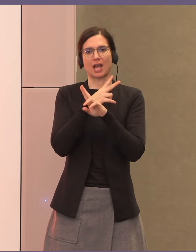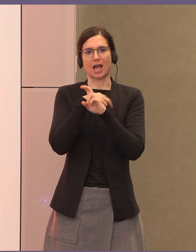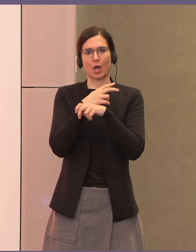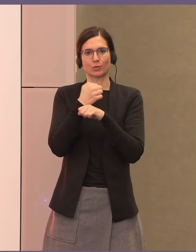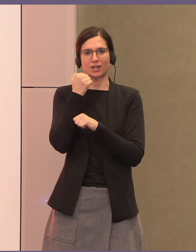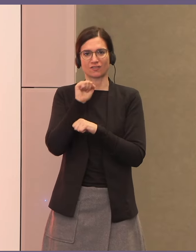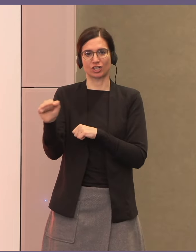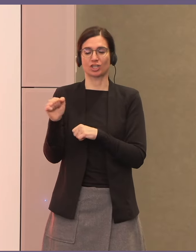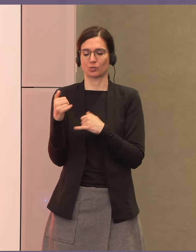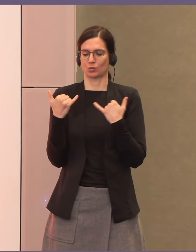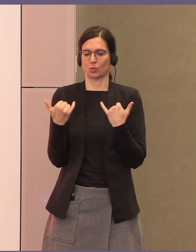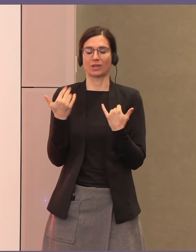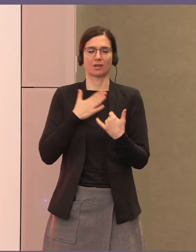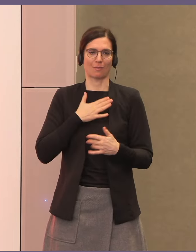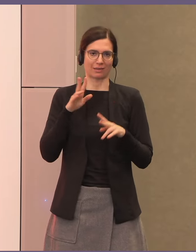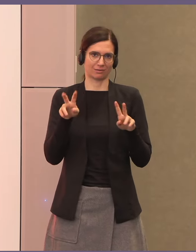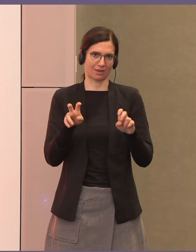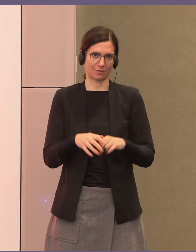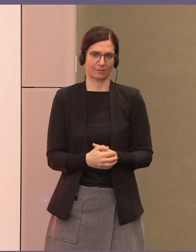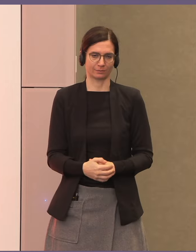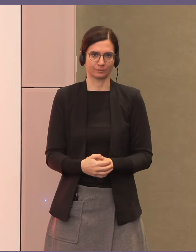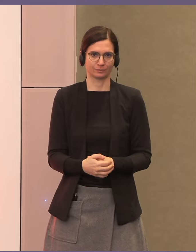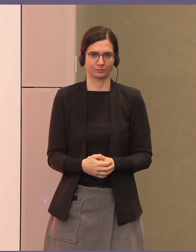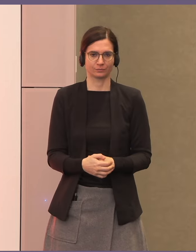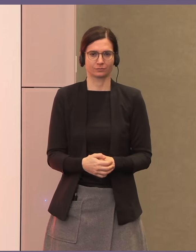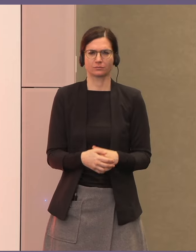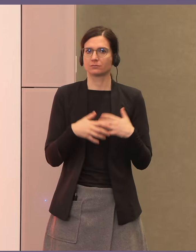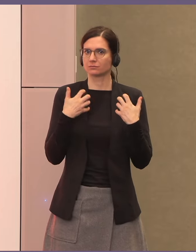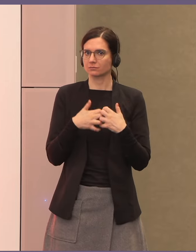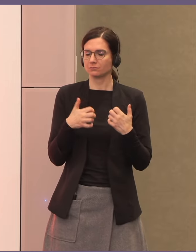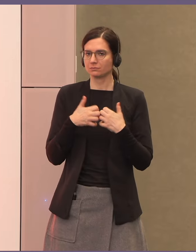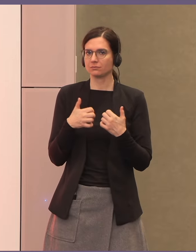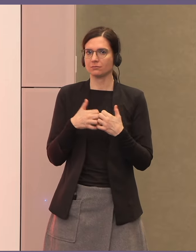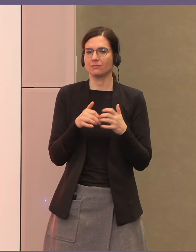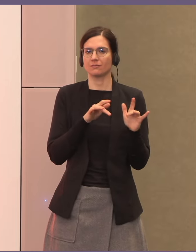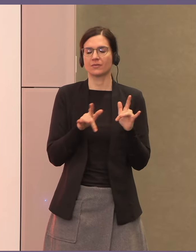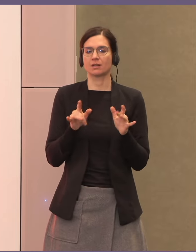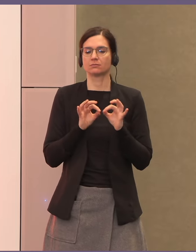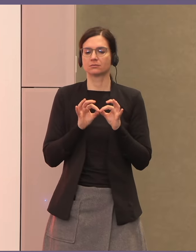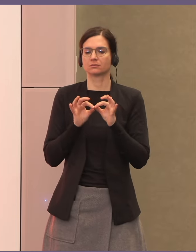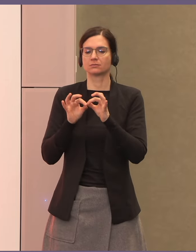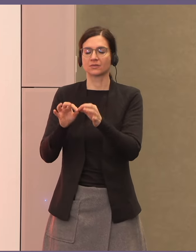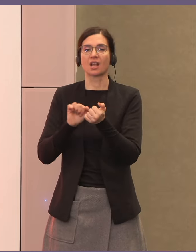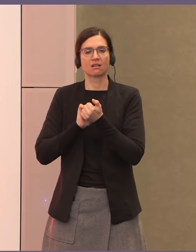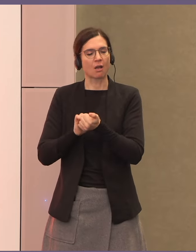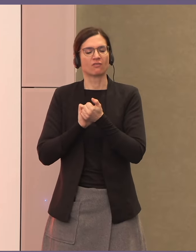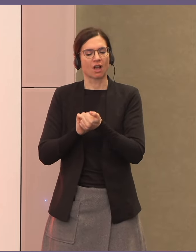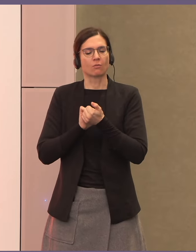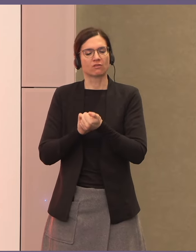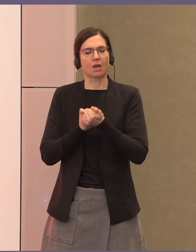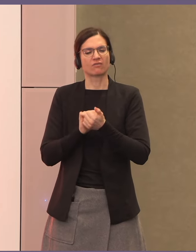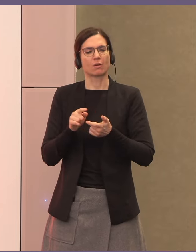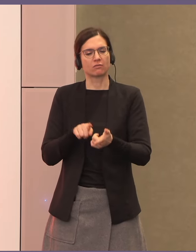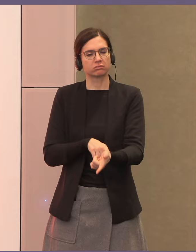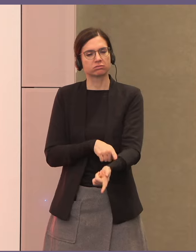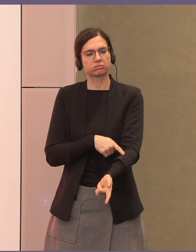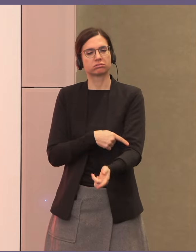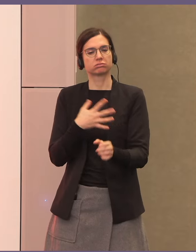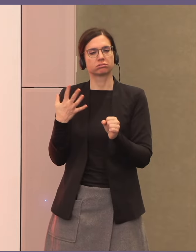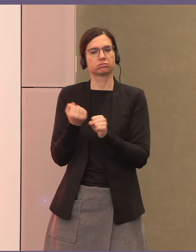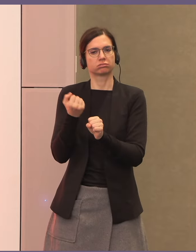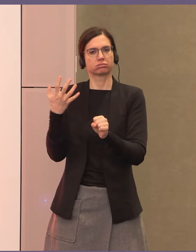darum soll es heute gehen. Ich möchte Ihnen eine Geschichte von kontinuierlichem Kampf, von langfristigen